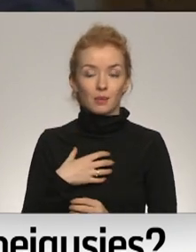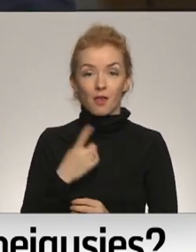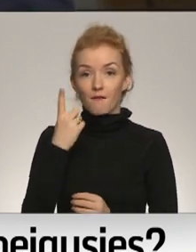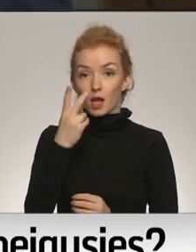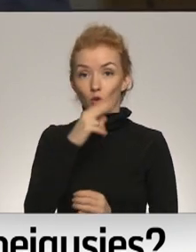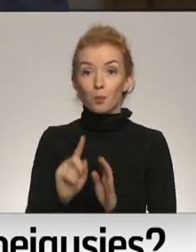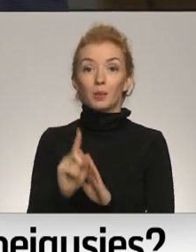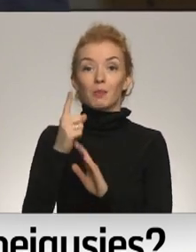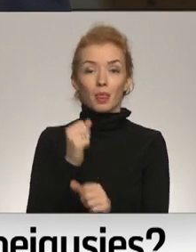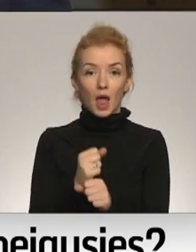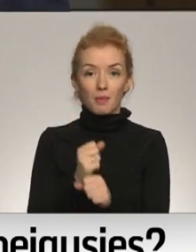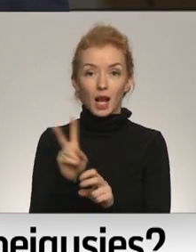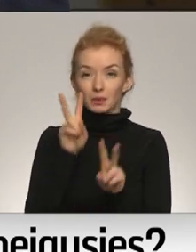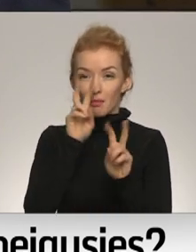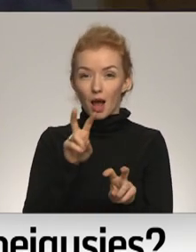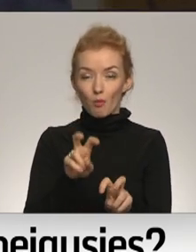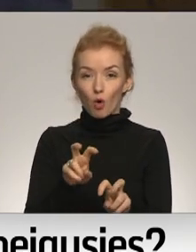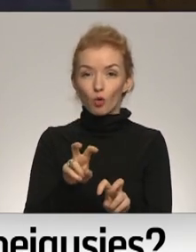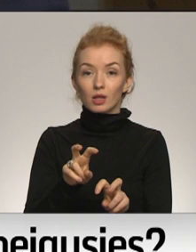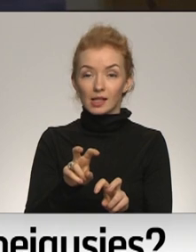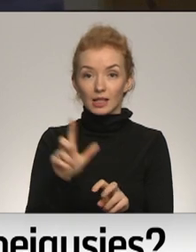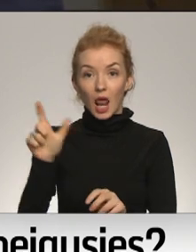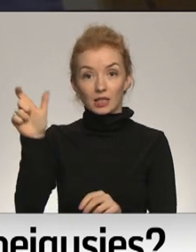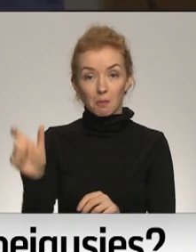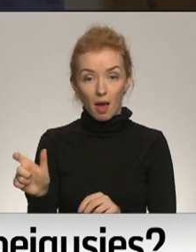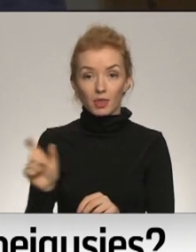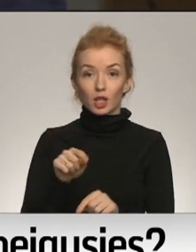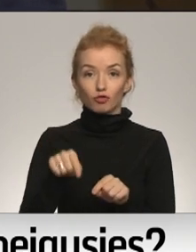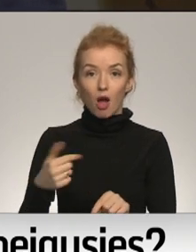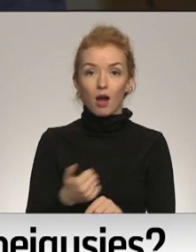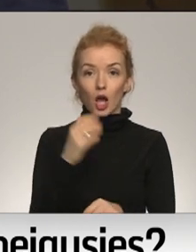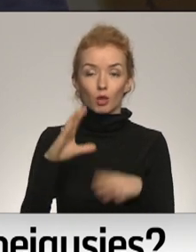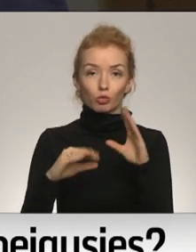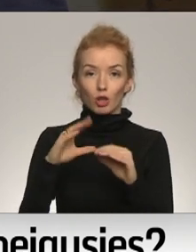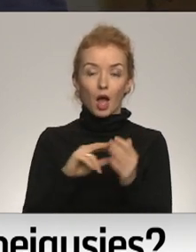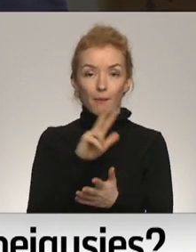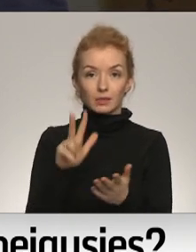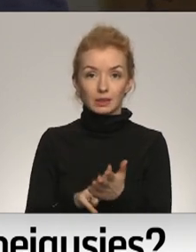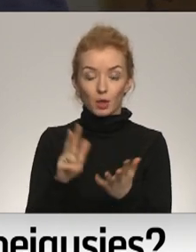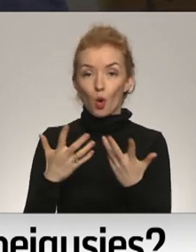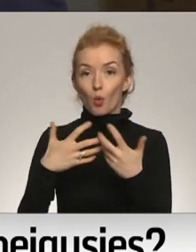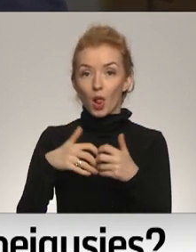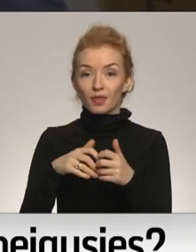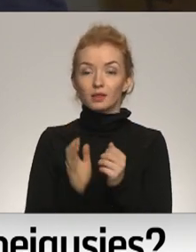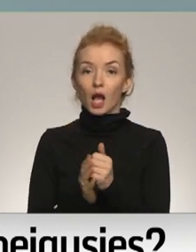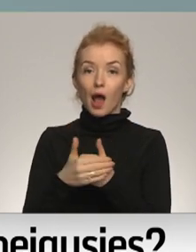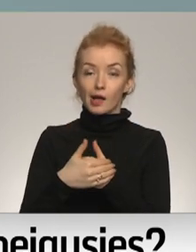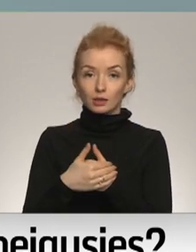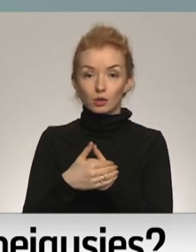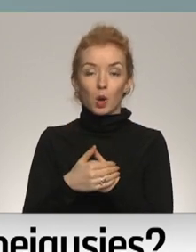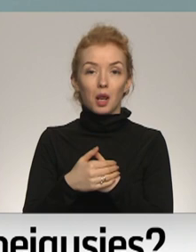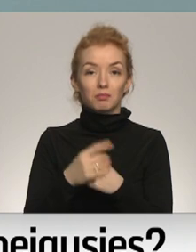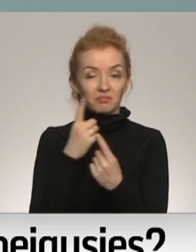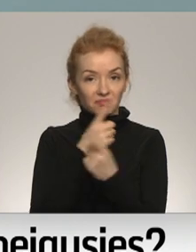pirmajiem darbiem, kas pārbaudīs jaunās varas stabilitāti, ir šā gada budžeta apstiprināšana. Politiskajās aizkulisēs gan tiek lēsts,